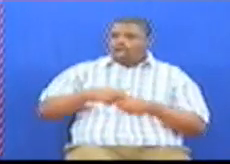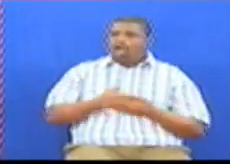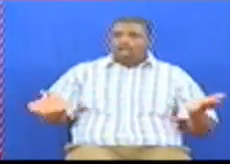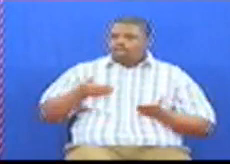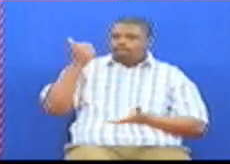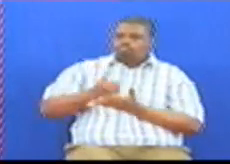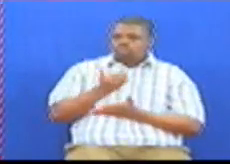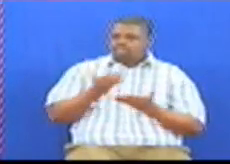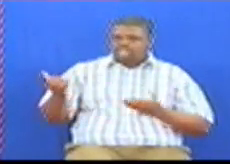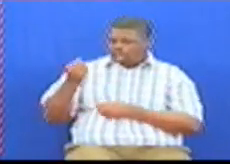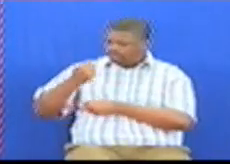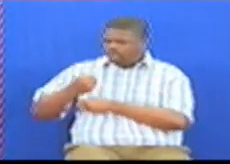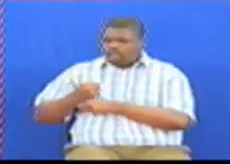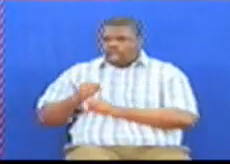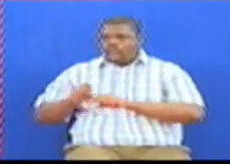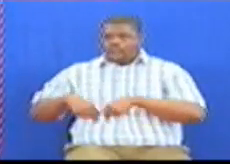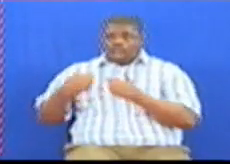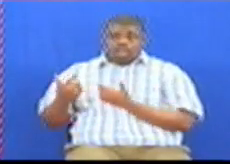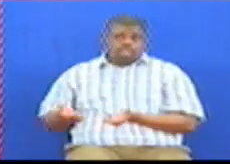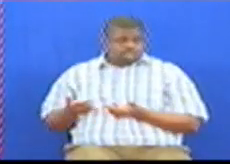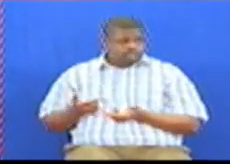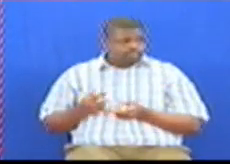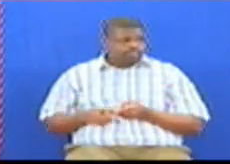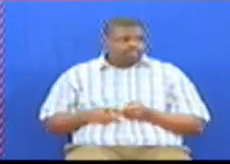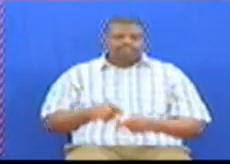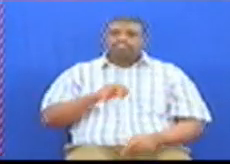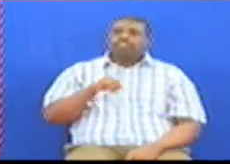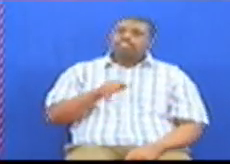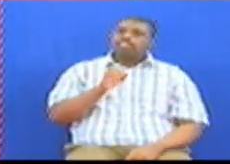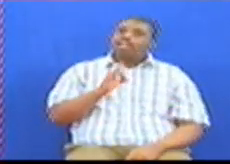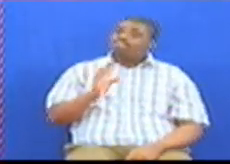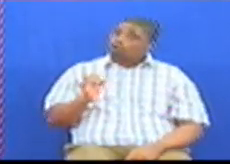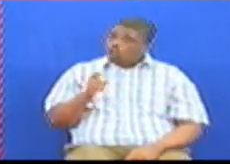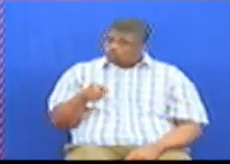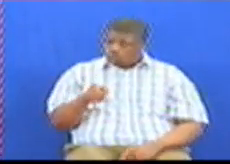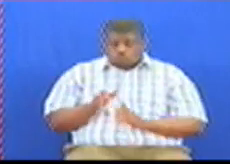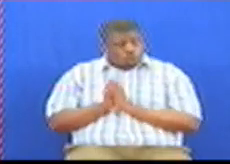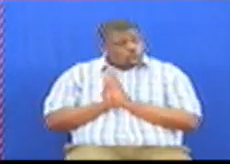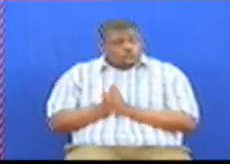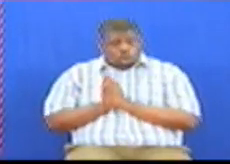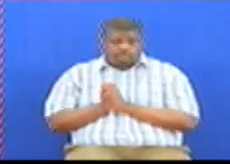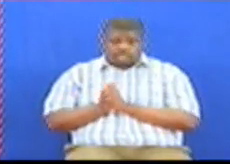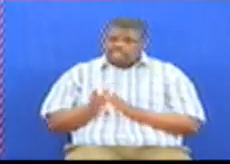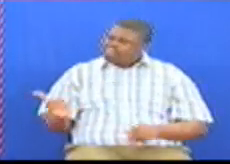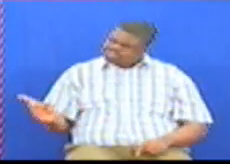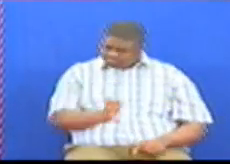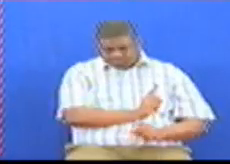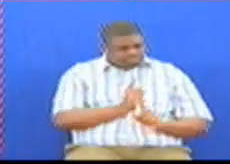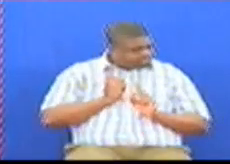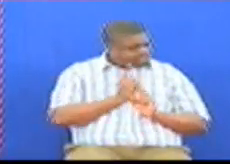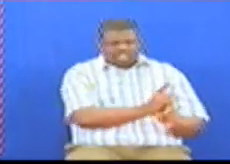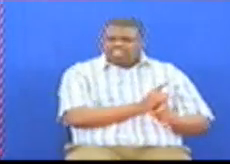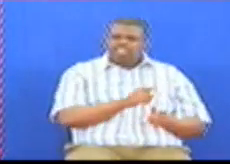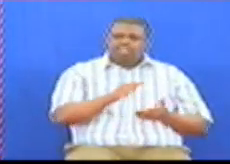mengine yaliyofanyika. Lakini Mheshimiwa Jafa, na kuomba lile swala la Mfindi, hebu lifuatilie.